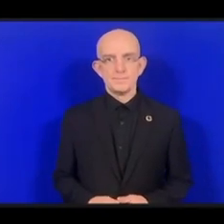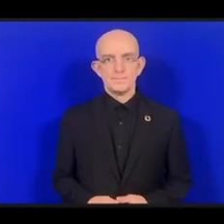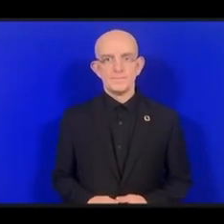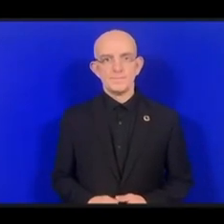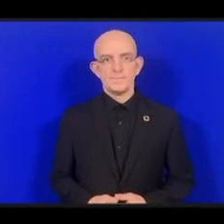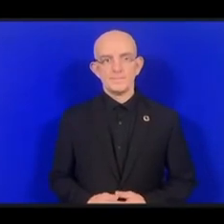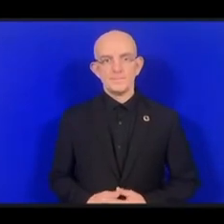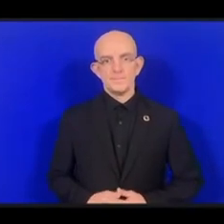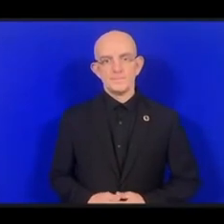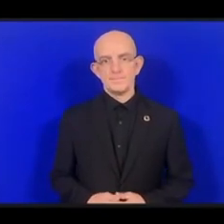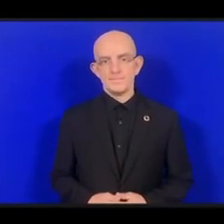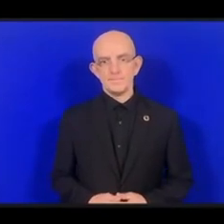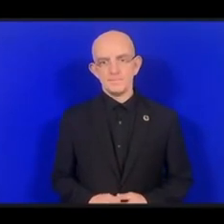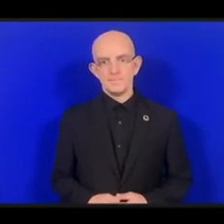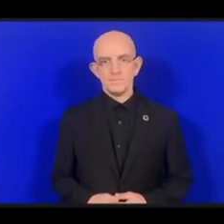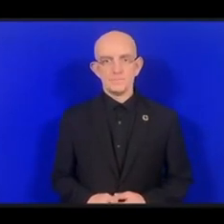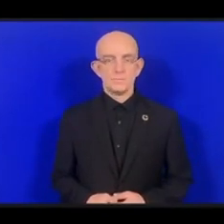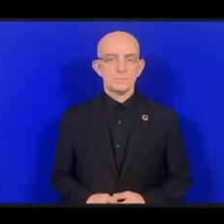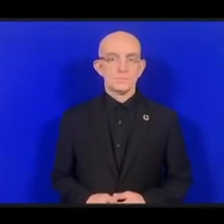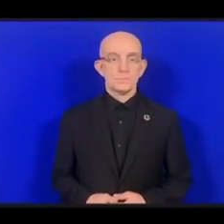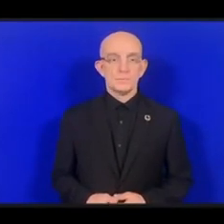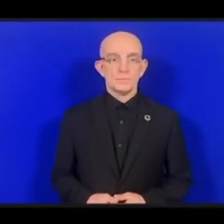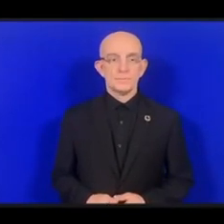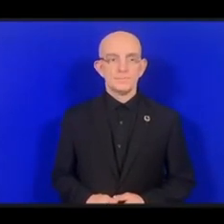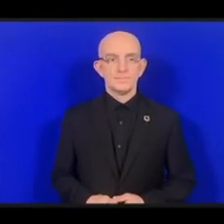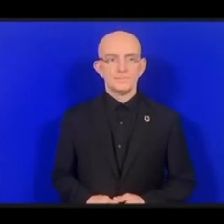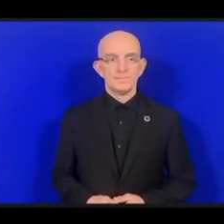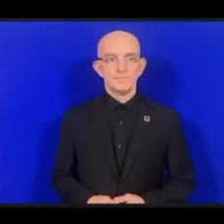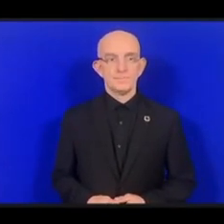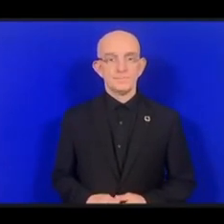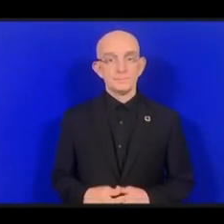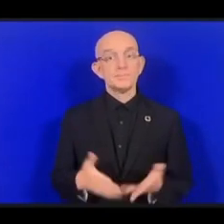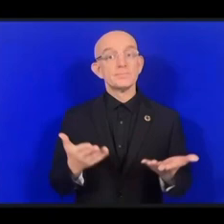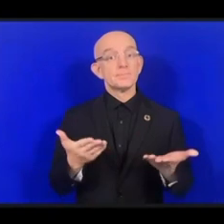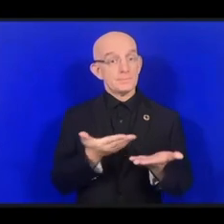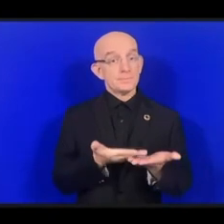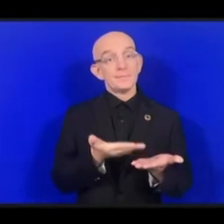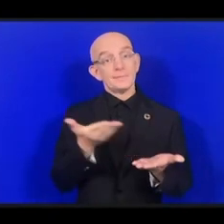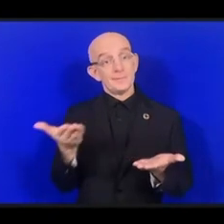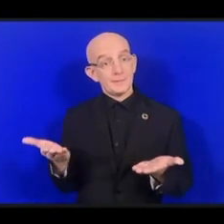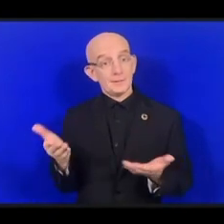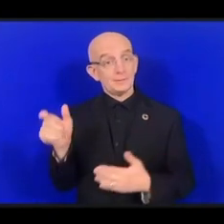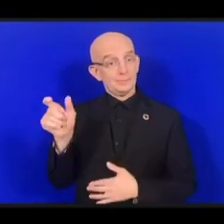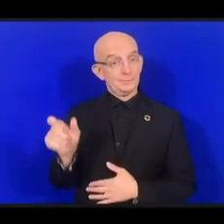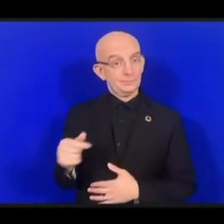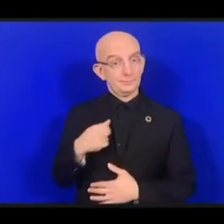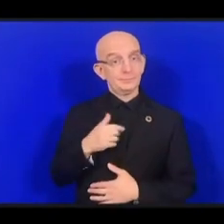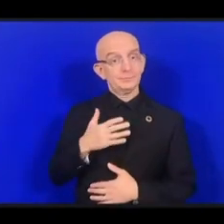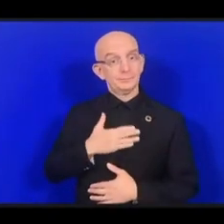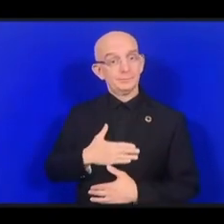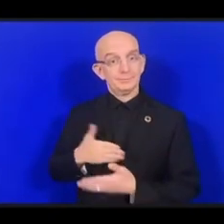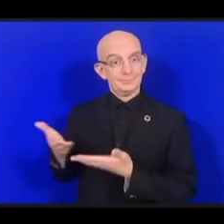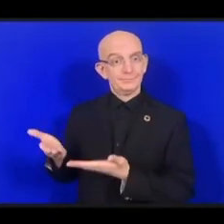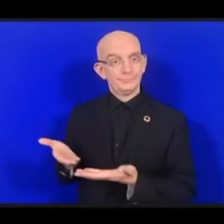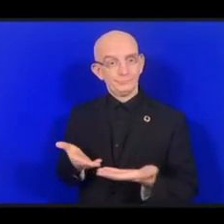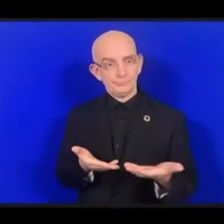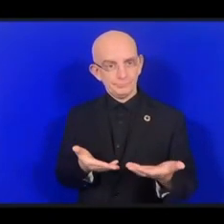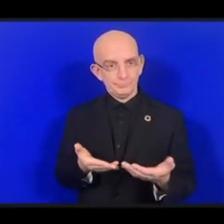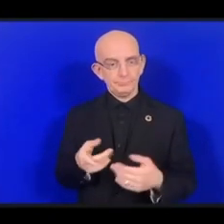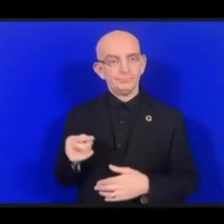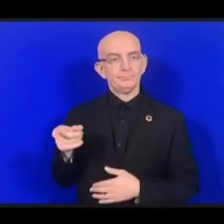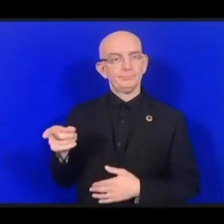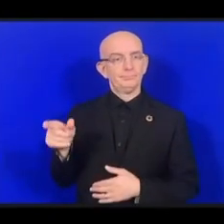سيدي الان اود ان اعو السيده ريجينيا بريتو وهي زميله في برنامج